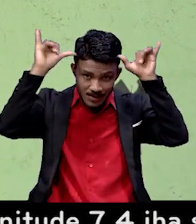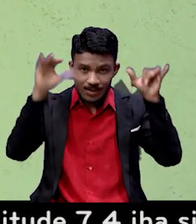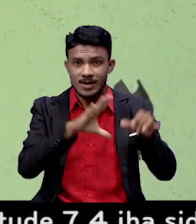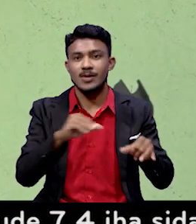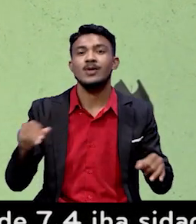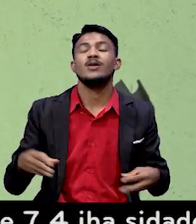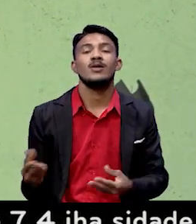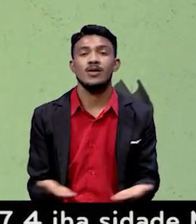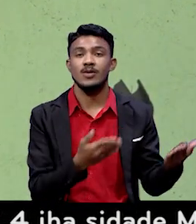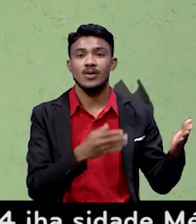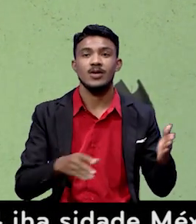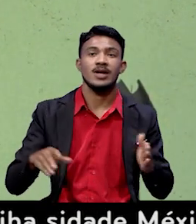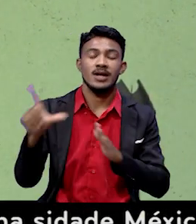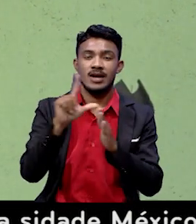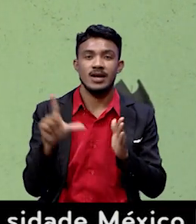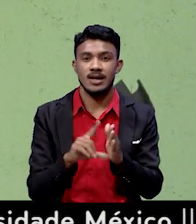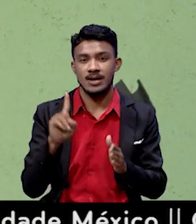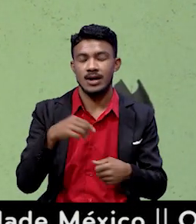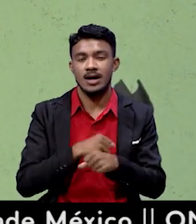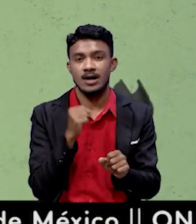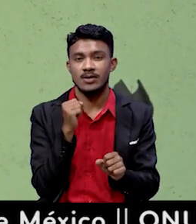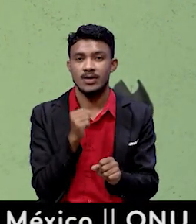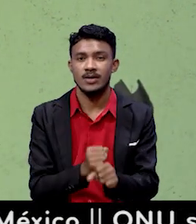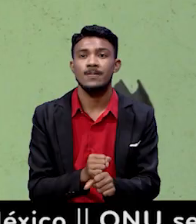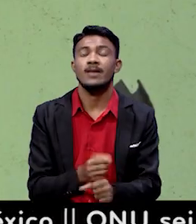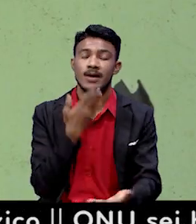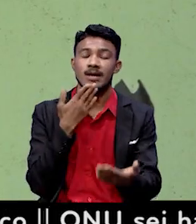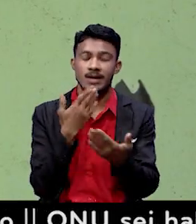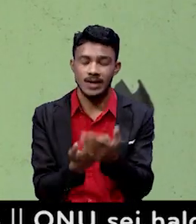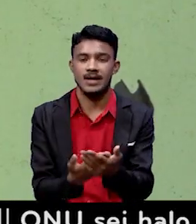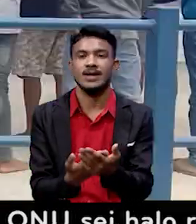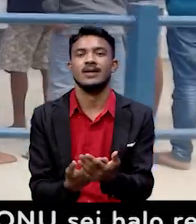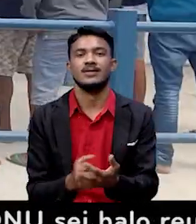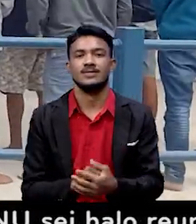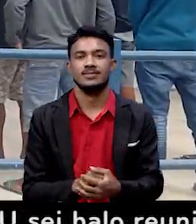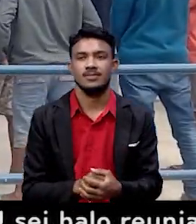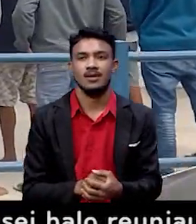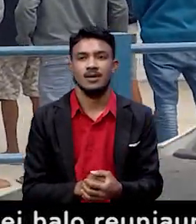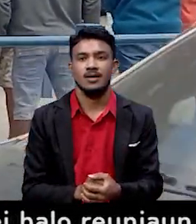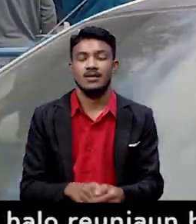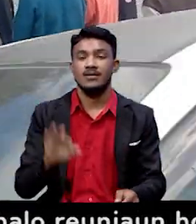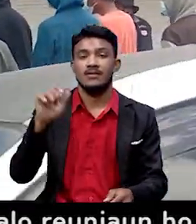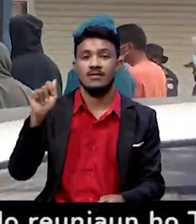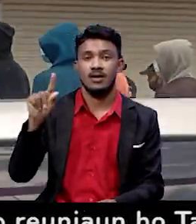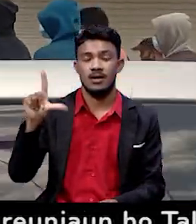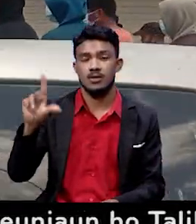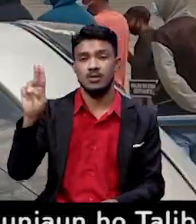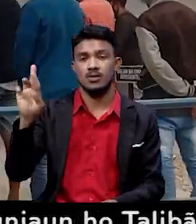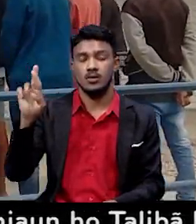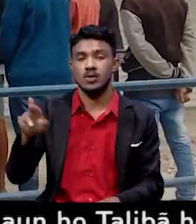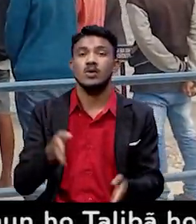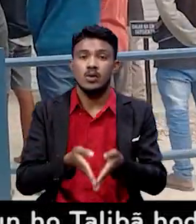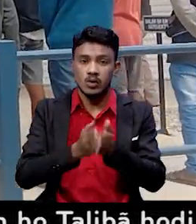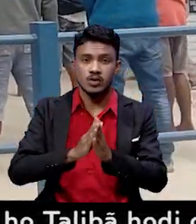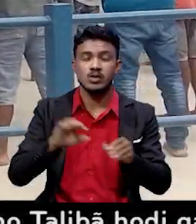ba ame wa ne ne ime halulia ne ime nasionalisme ne media ime patriotisme ne media Valora telaik mos husu membro PSAT sira